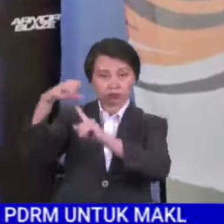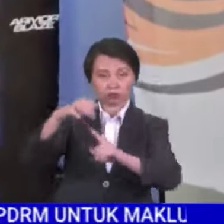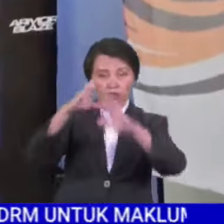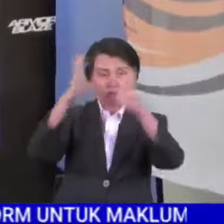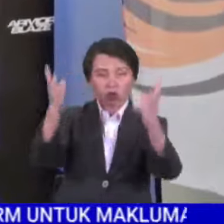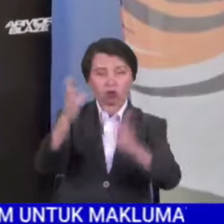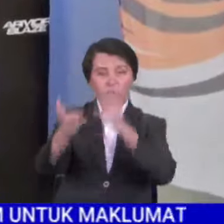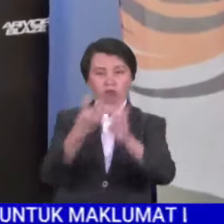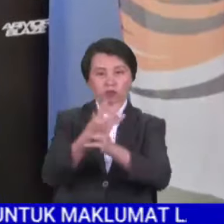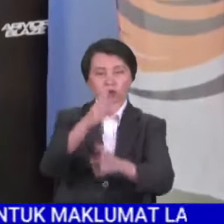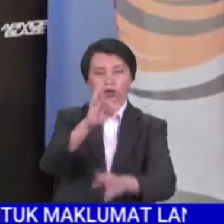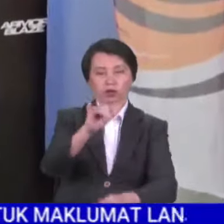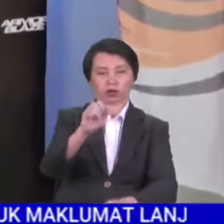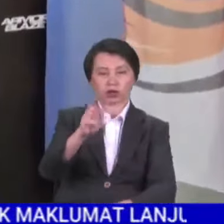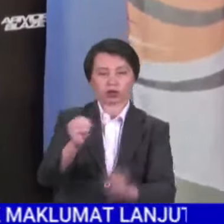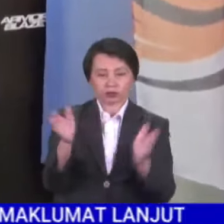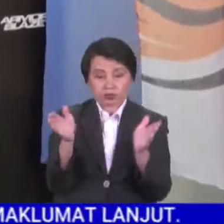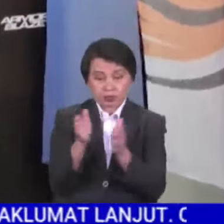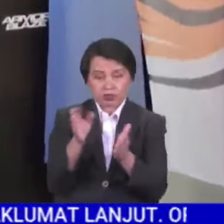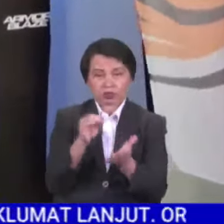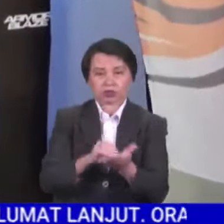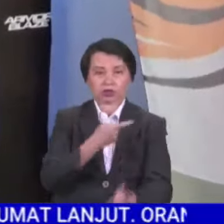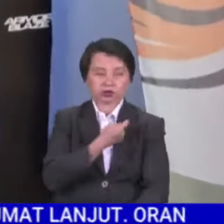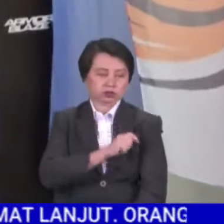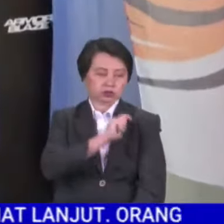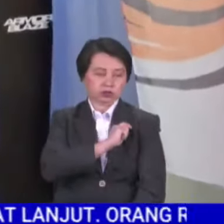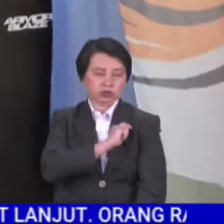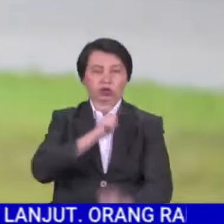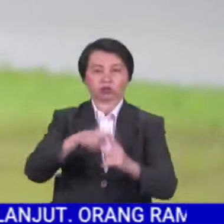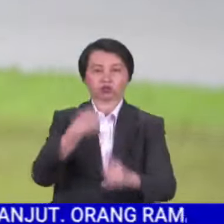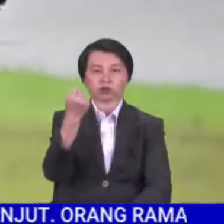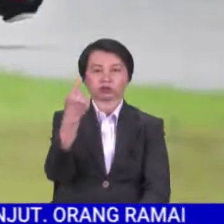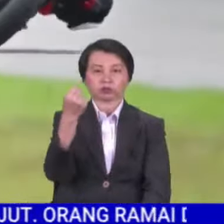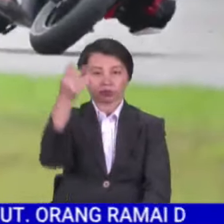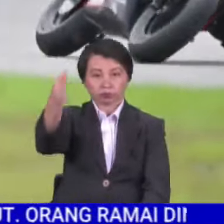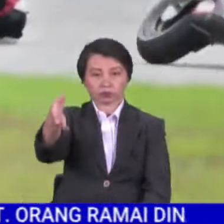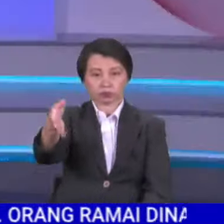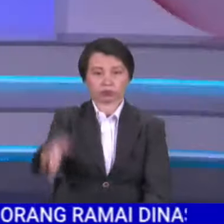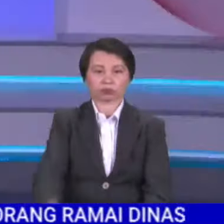World FIM Mini GP di Valencia, Spanyol November depan.